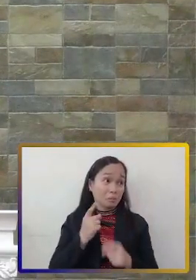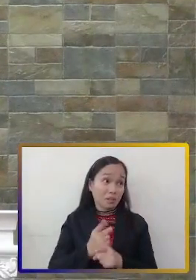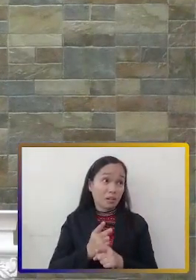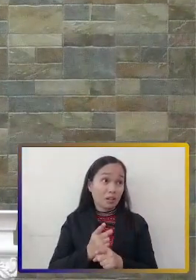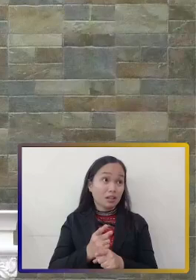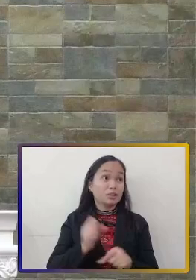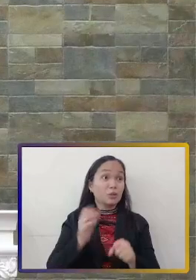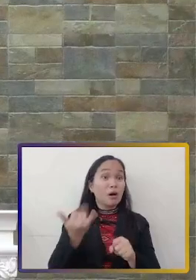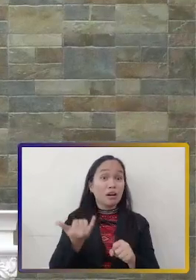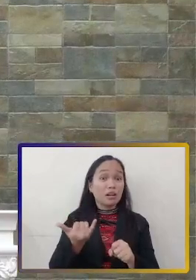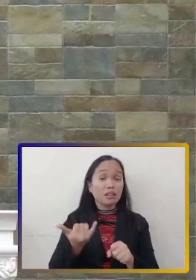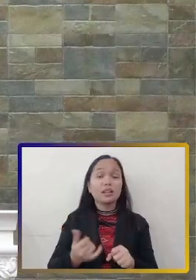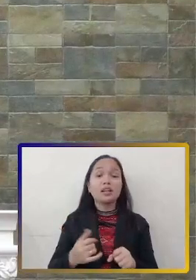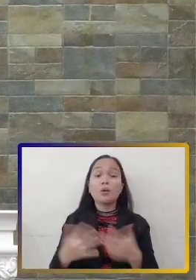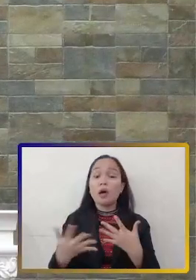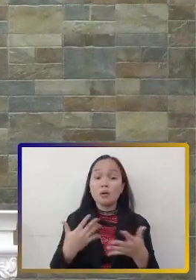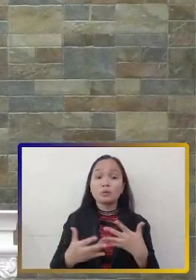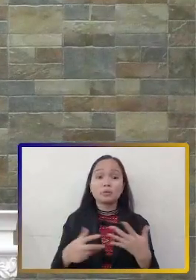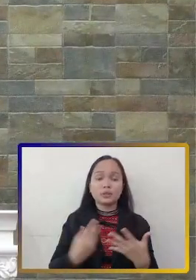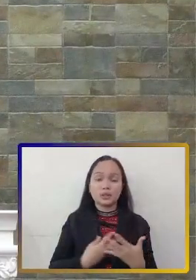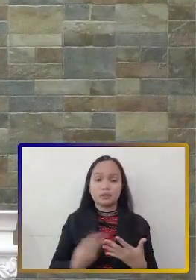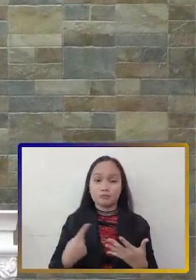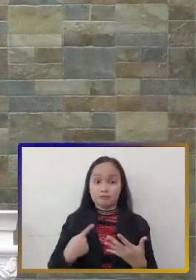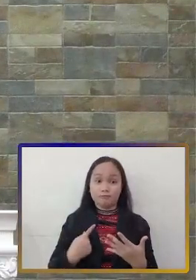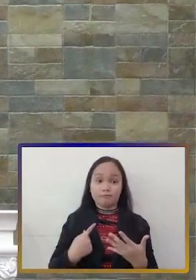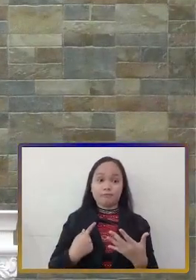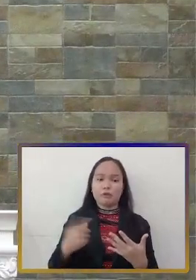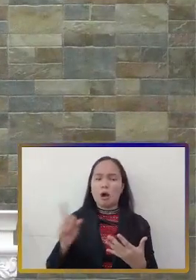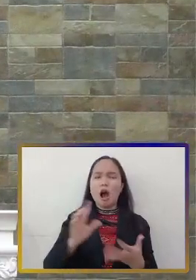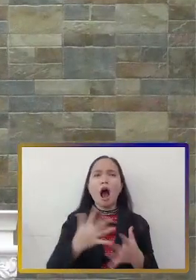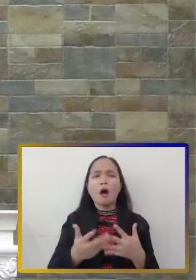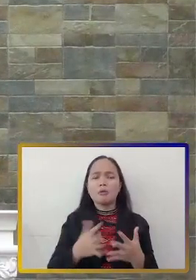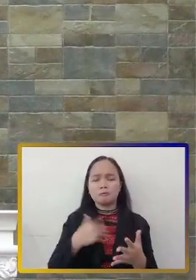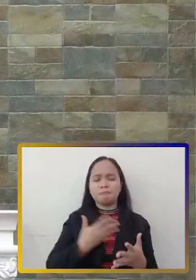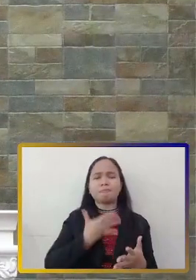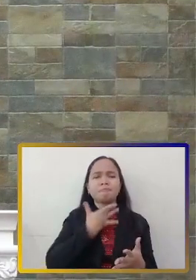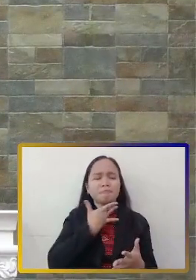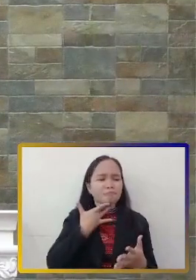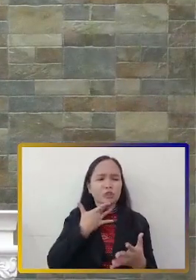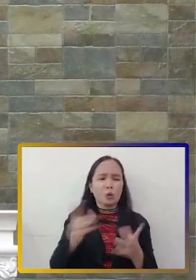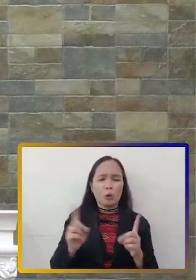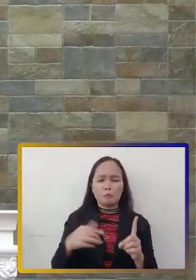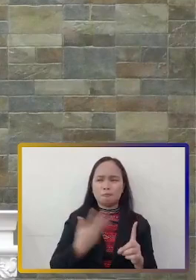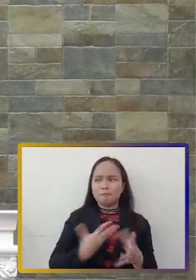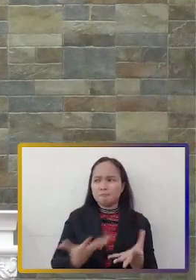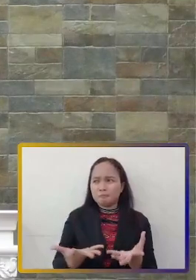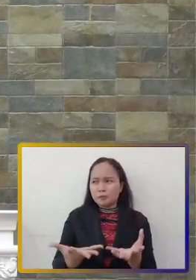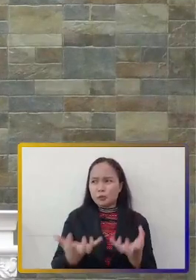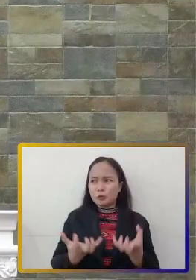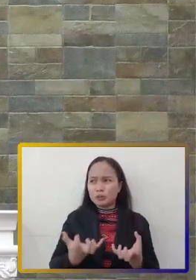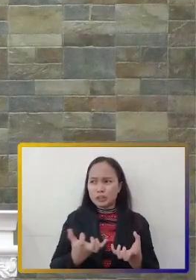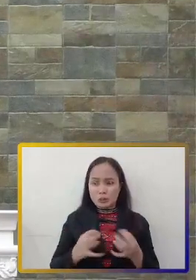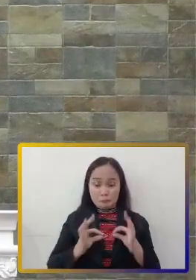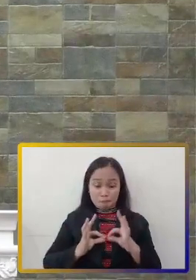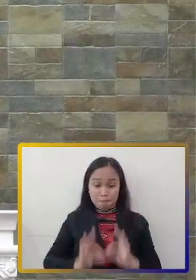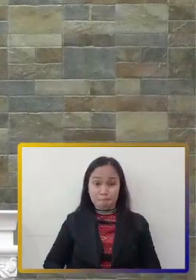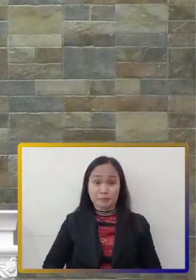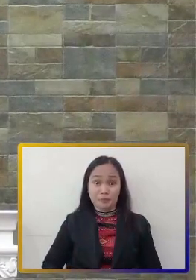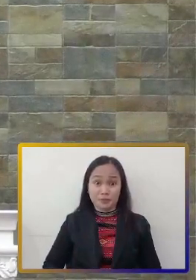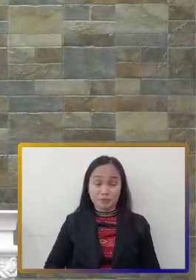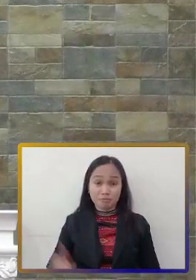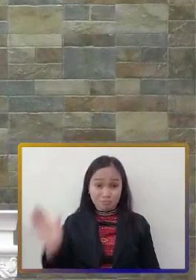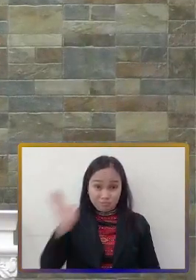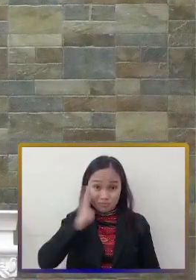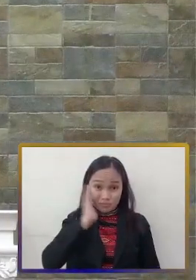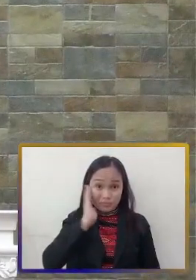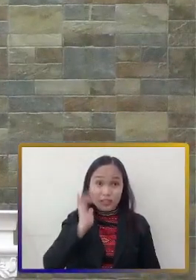Sapagkat kung anumang meron tayo, anumang nilast, anumang ginusto ng atin pong flesh, alright,